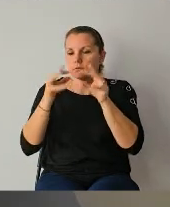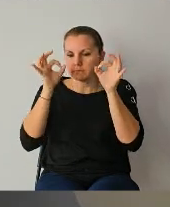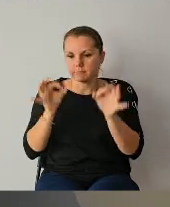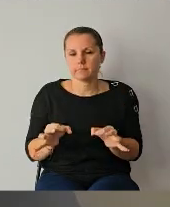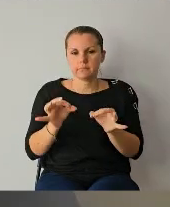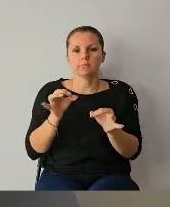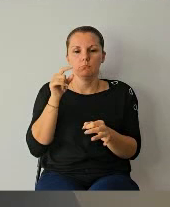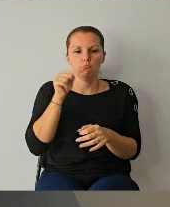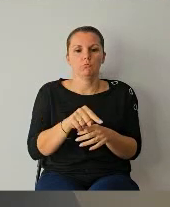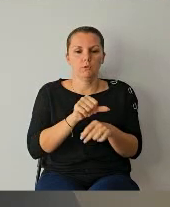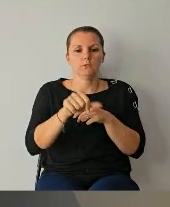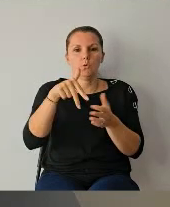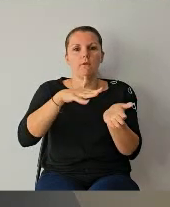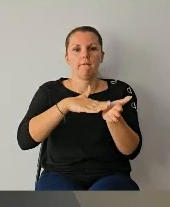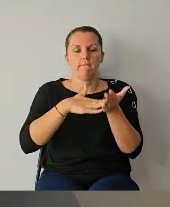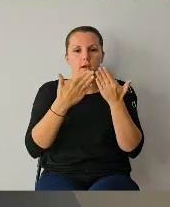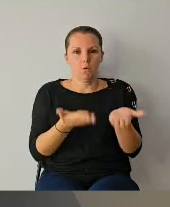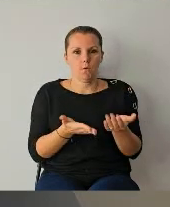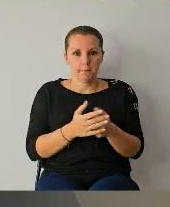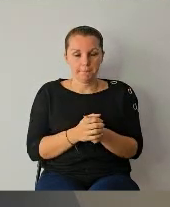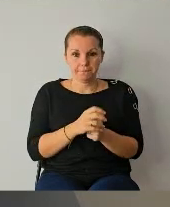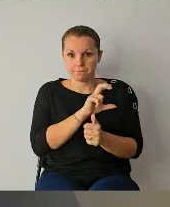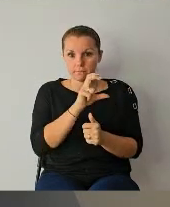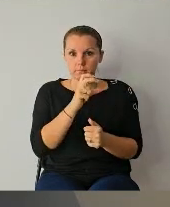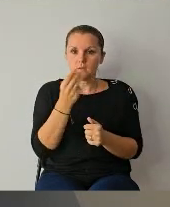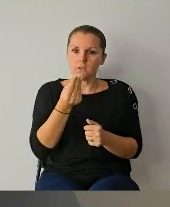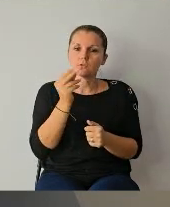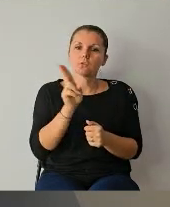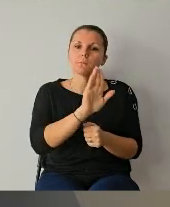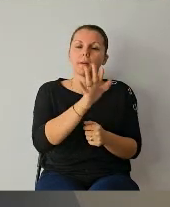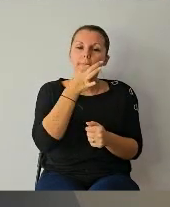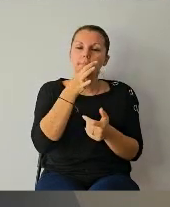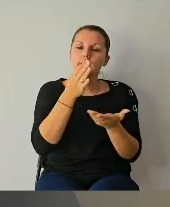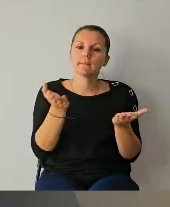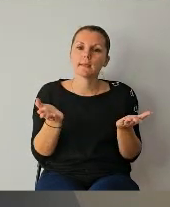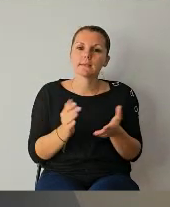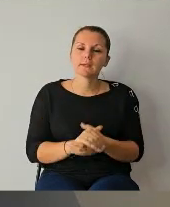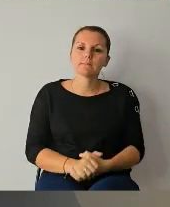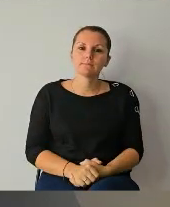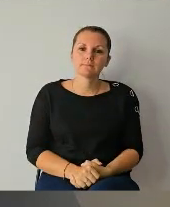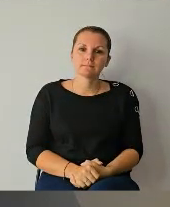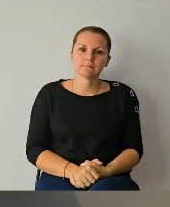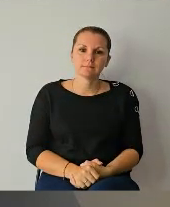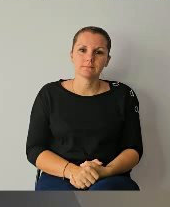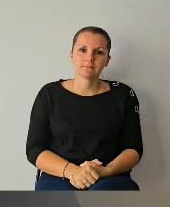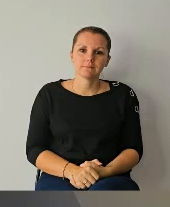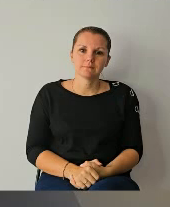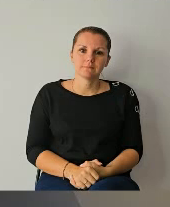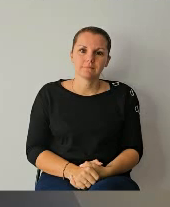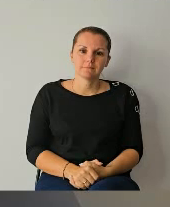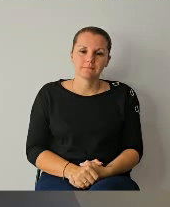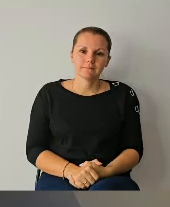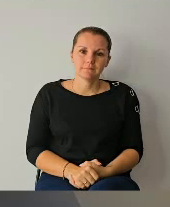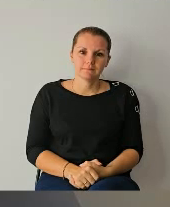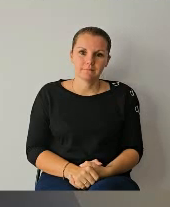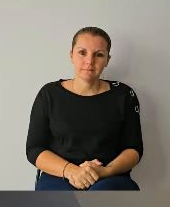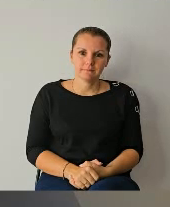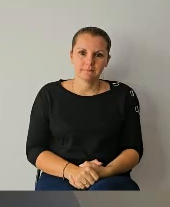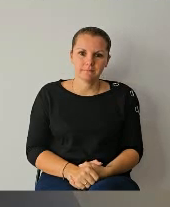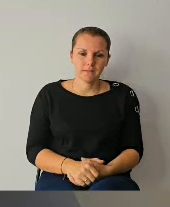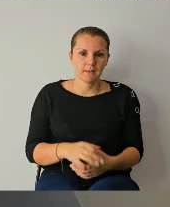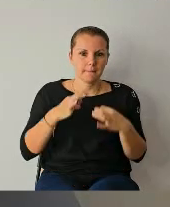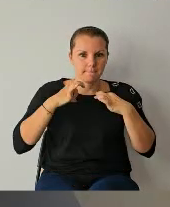Dziękuję panie mecenasie. Czy ktoś z państwa jeszcze ma jakieś pytania do tej niby tak długiej uchwały?